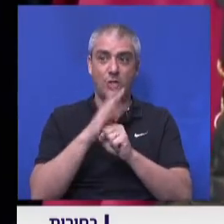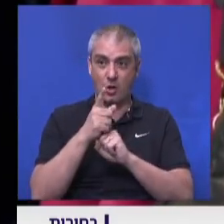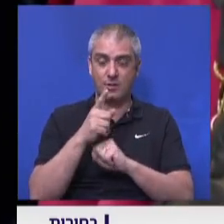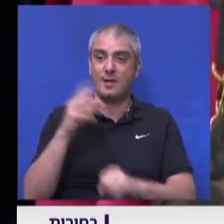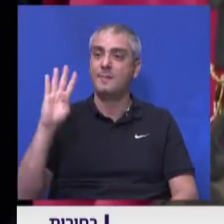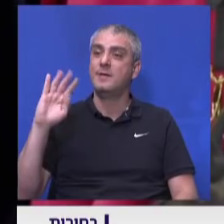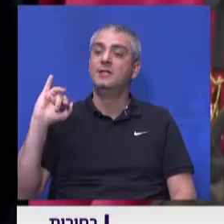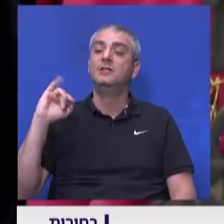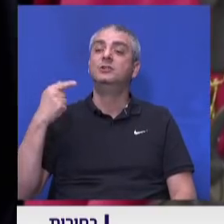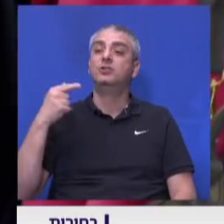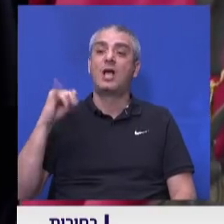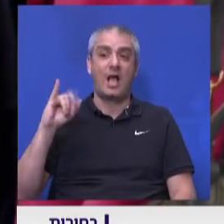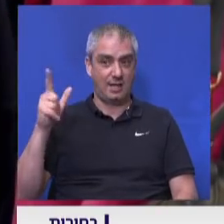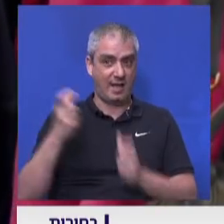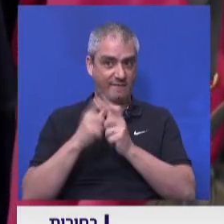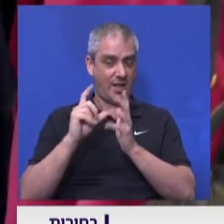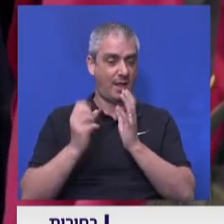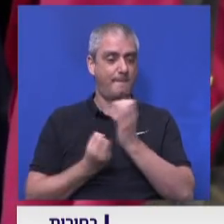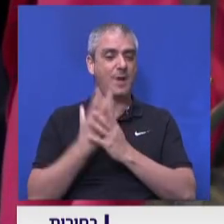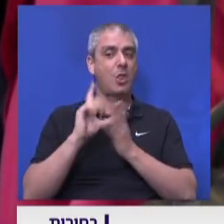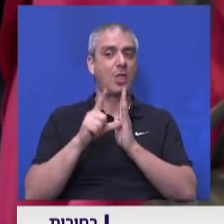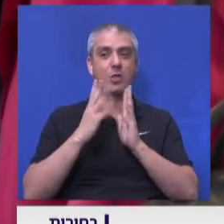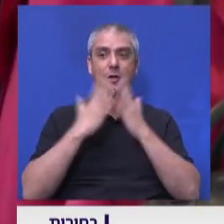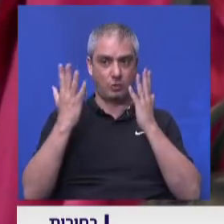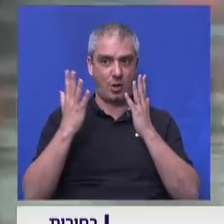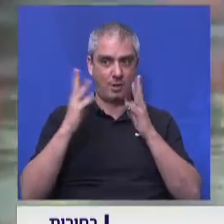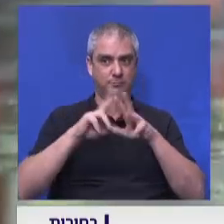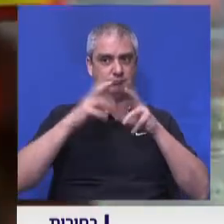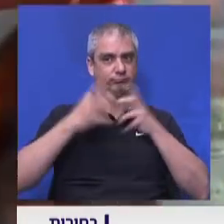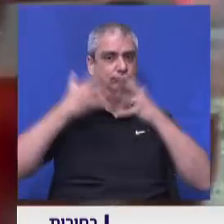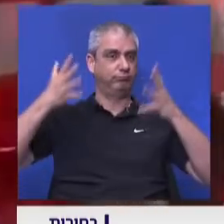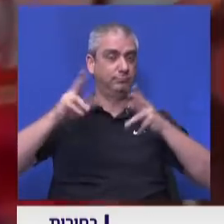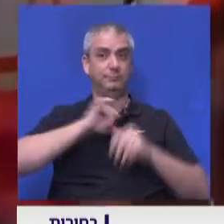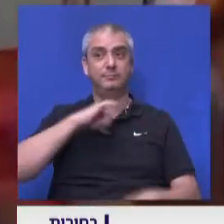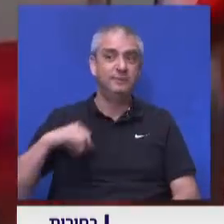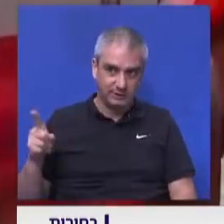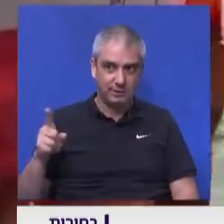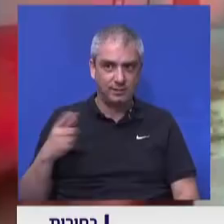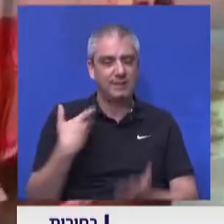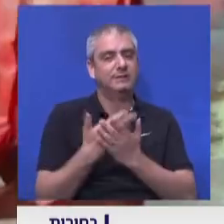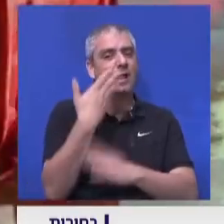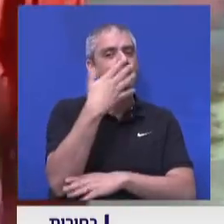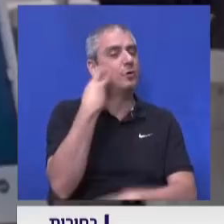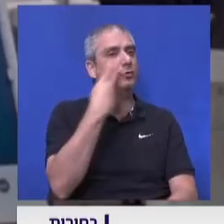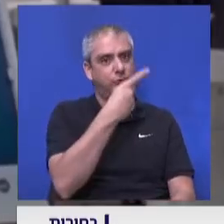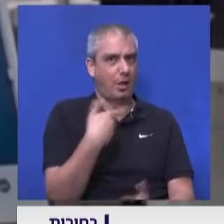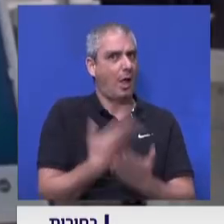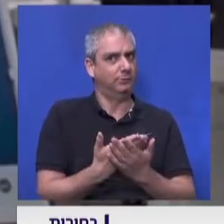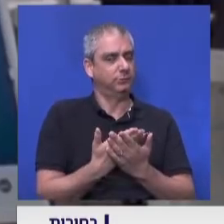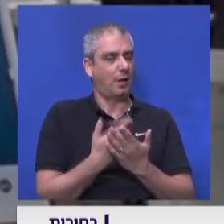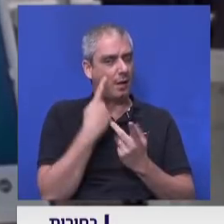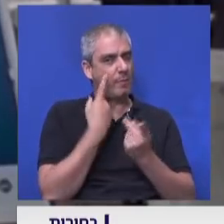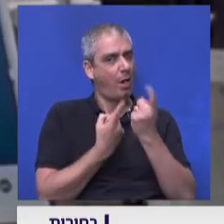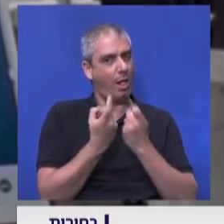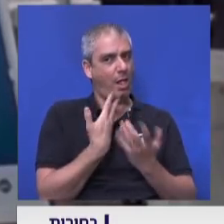world's largest biotech firm, a global giant based in China, approached the state of Washington with an enticing offer.